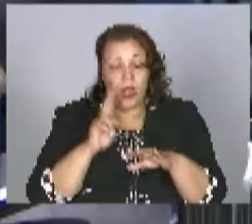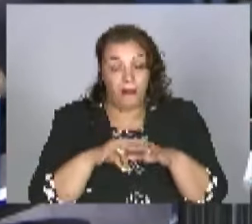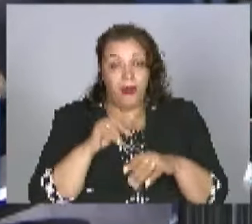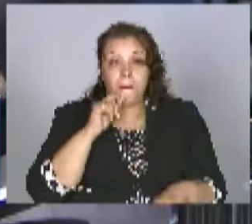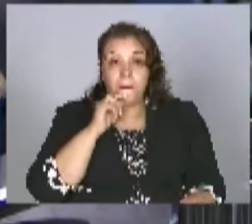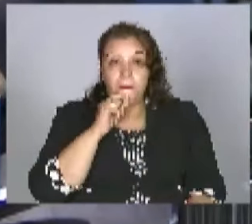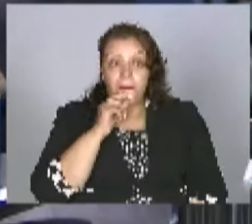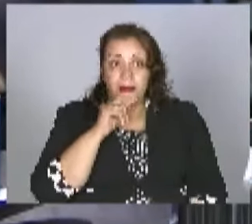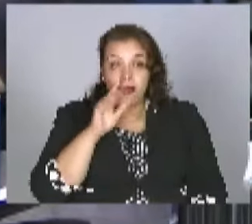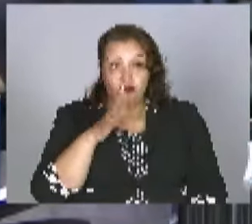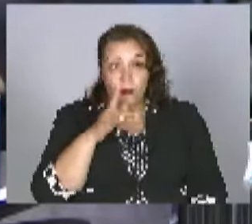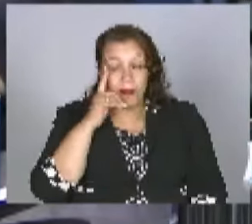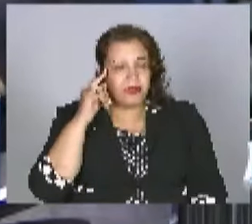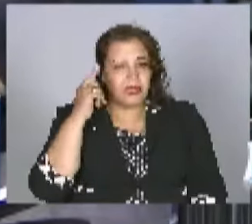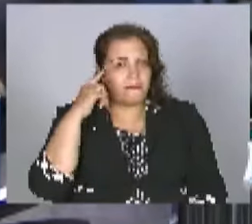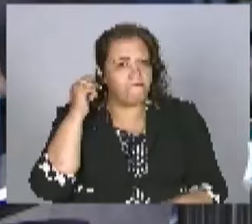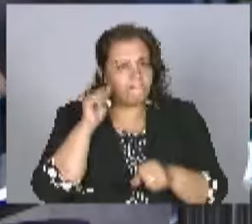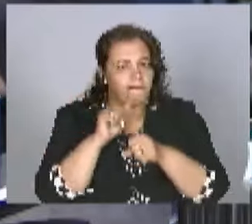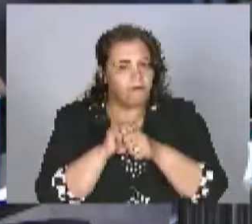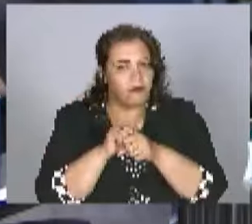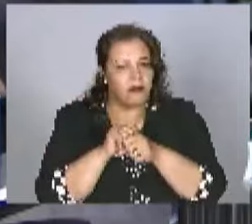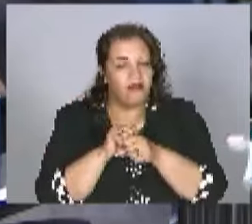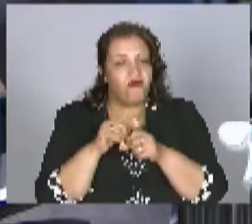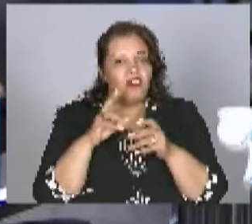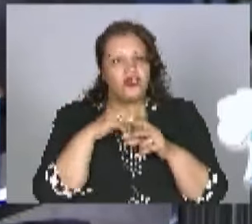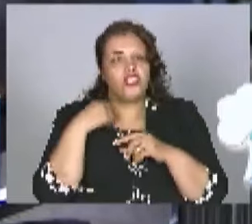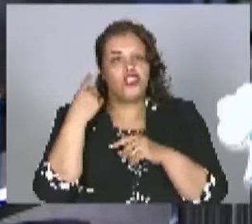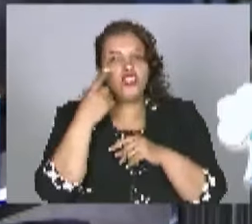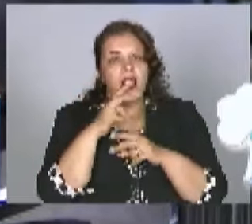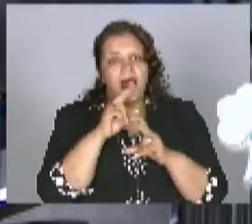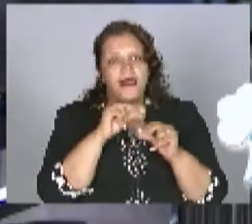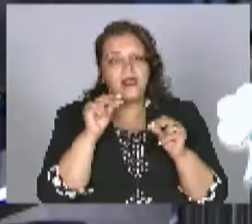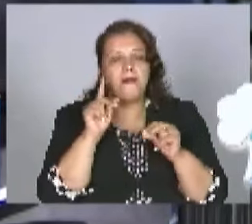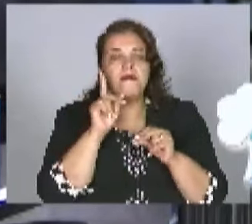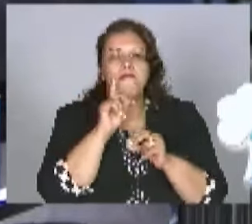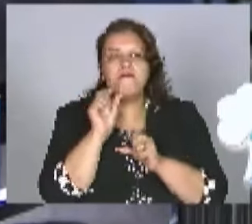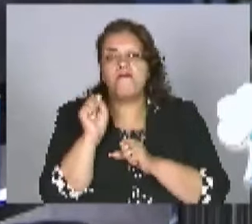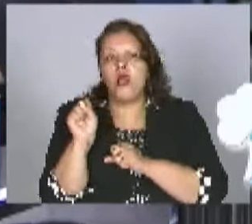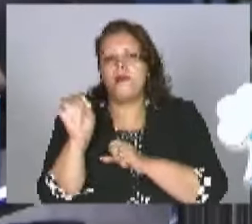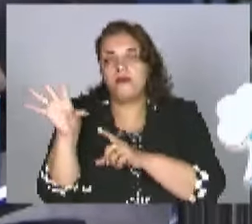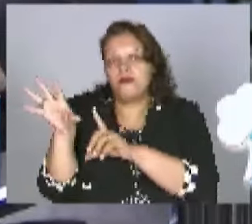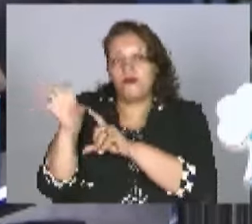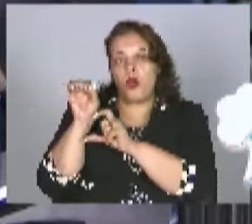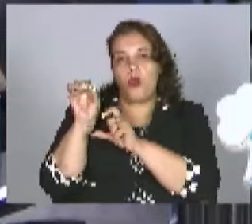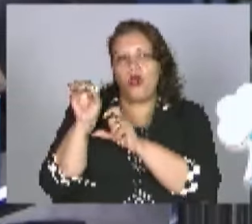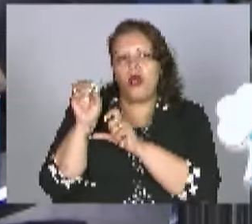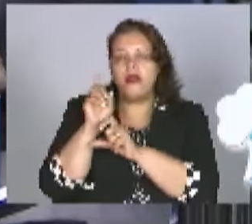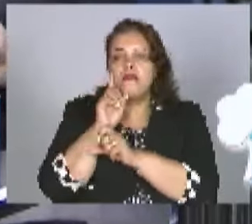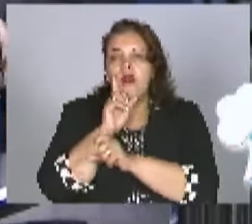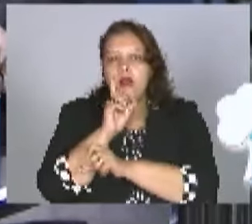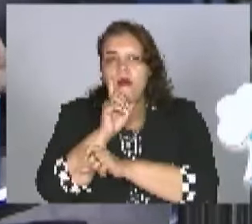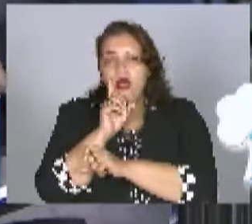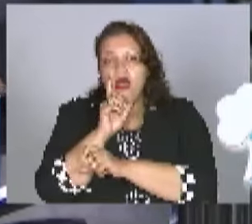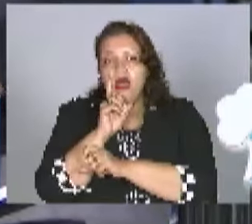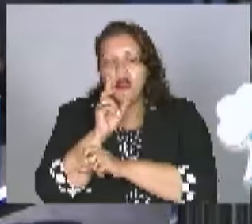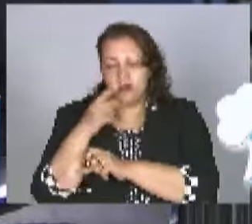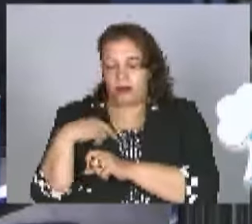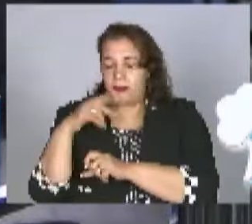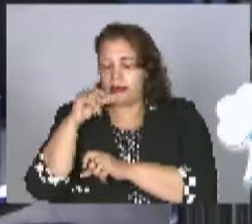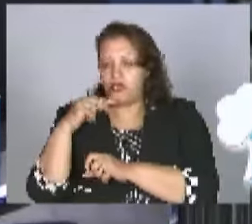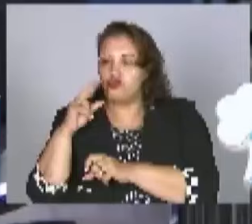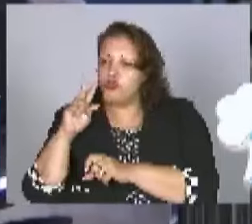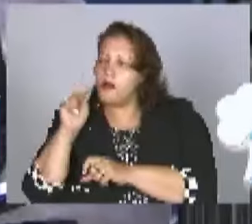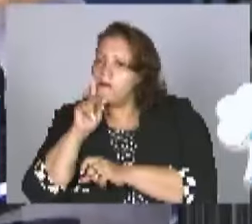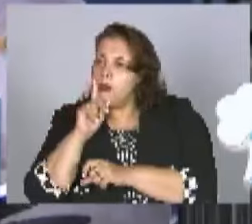بتطلع متسلطه تقمص لشخصيه والدتها المتسلطه شبهها ام هو